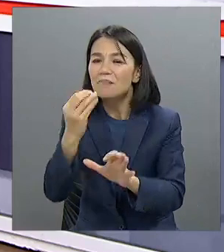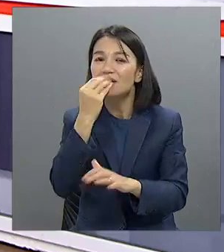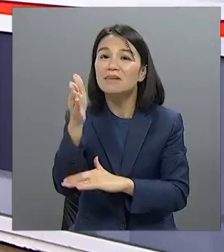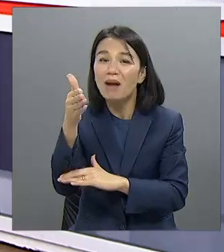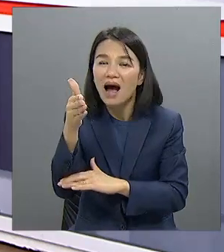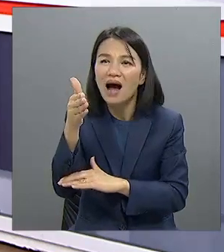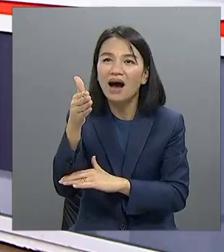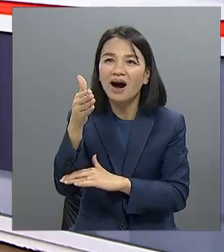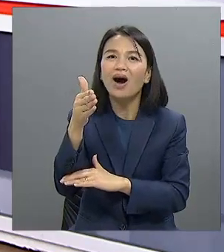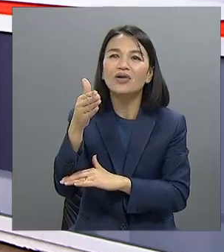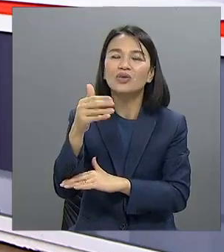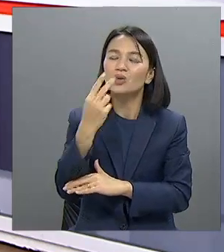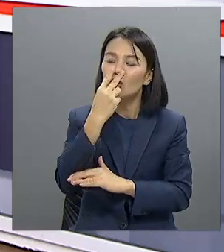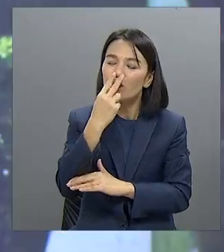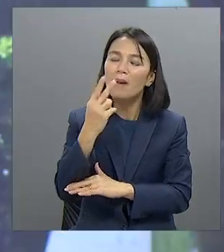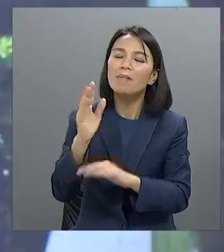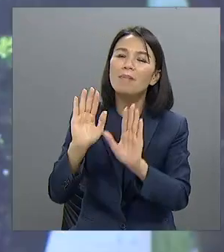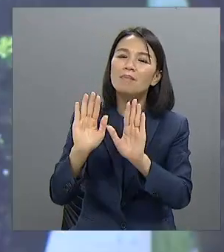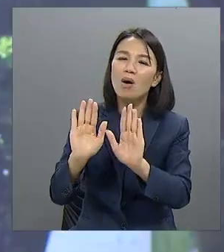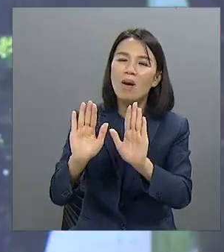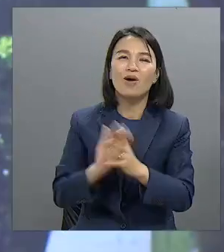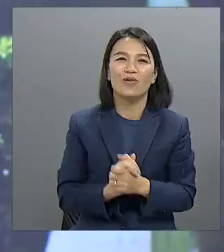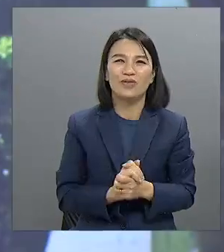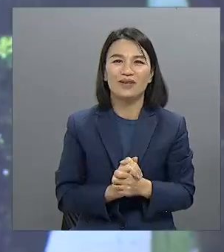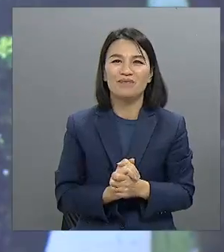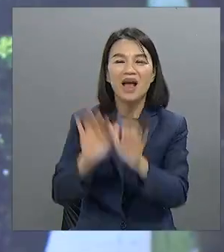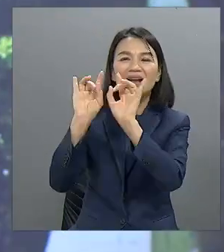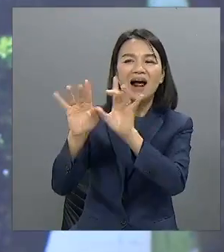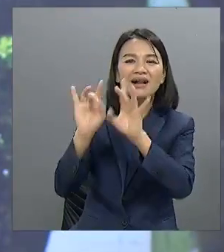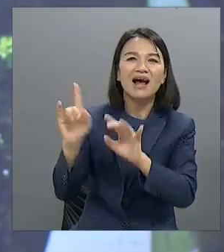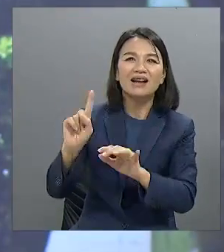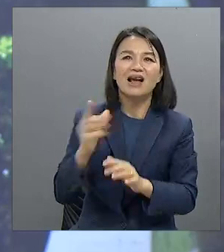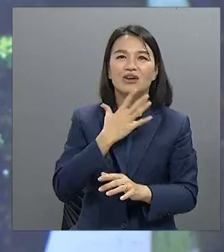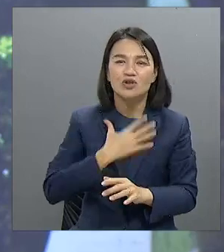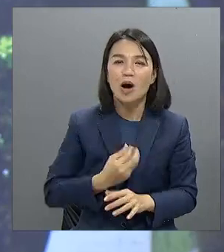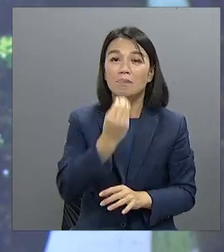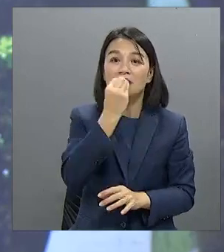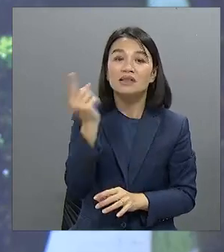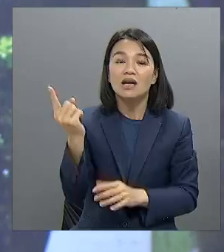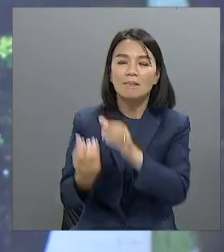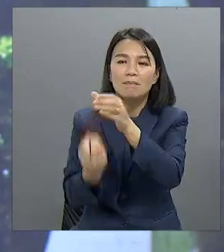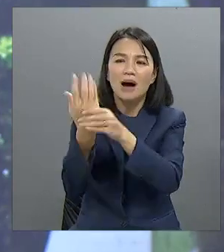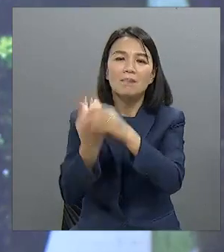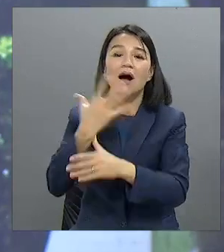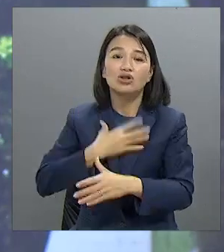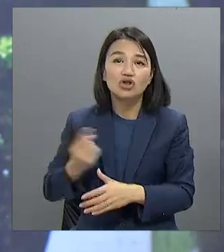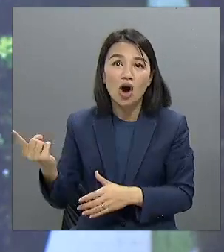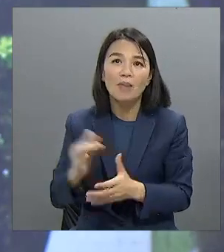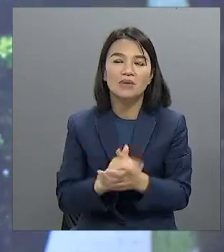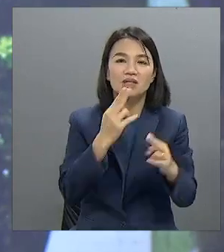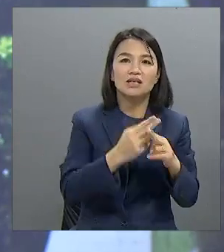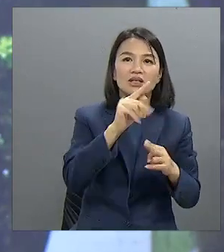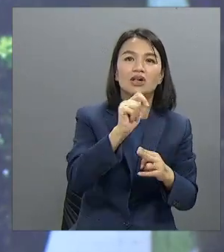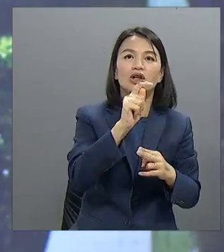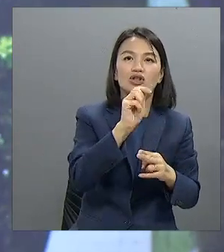ลยดูซอฟลงไปนิดนึงดูเบาลงไปเลย คือเราจะรู้ไงว่าน้องๆแต่ละคนชอบทานอะไรอย่างน้องยุ้ยชอบทานผักนะคุณท็อปนี่คุณผู้ชมทราบอยู่แล้วหมูกร